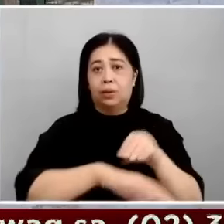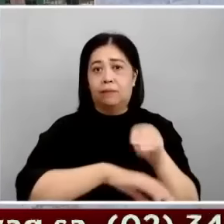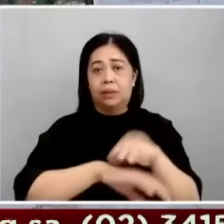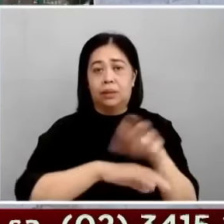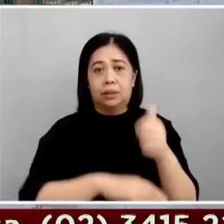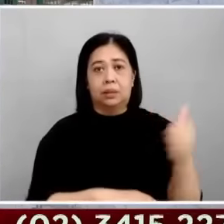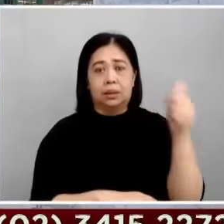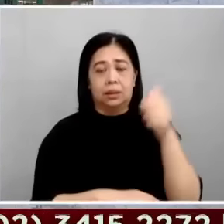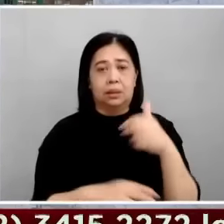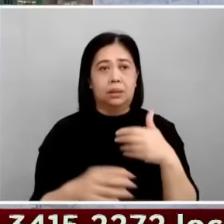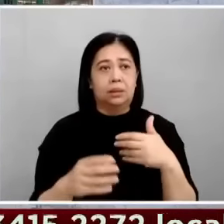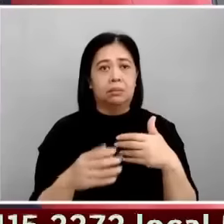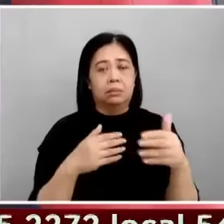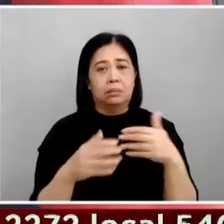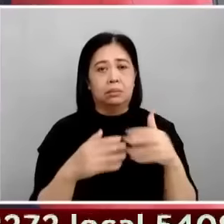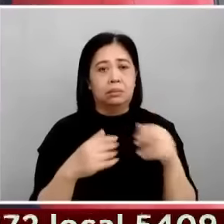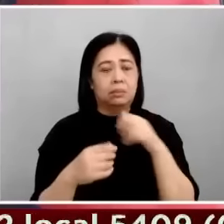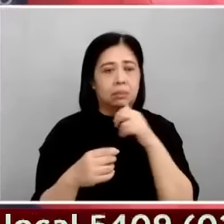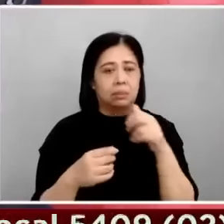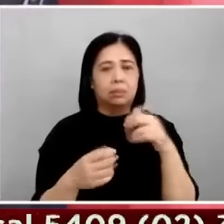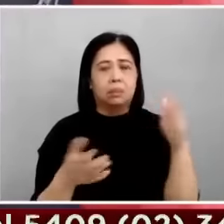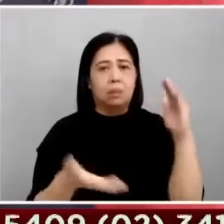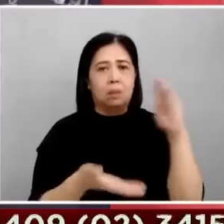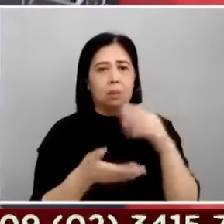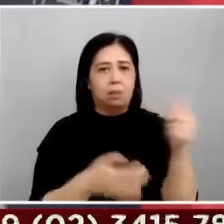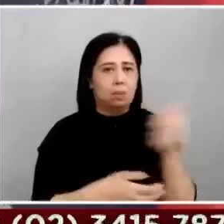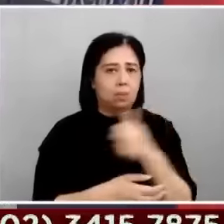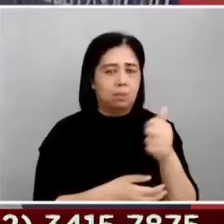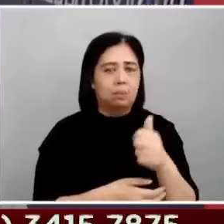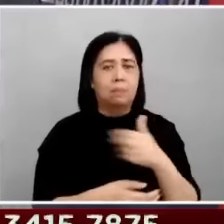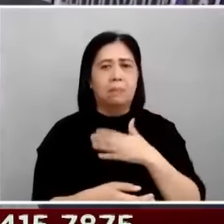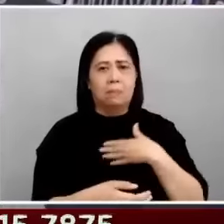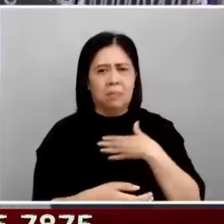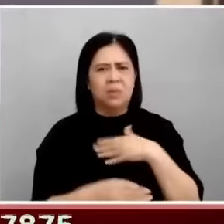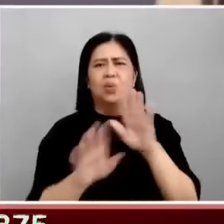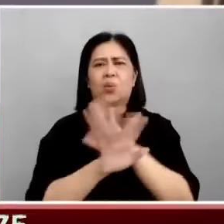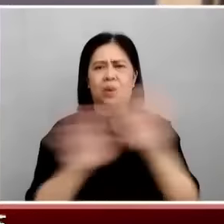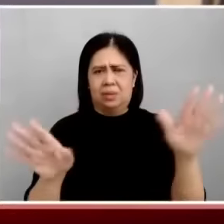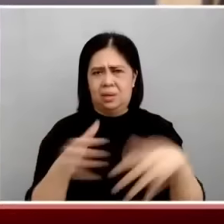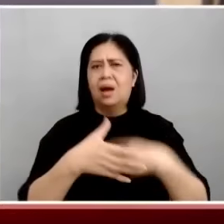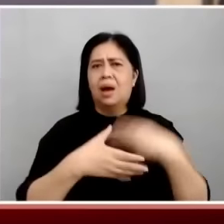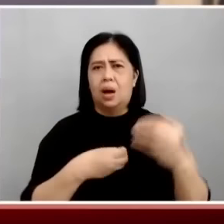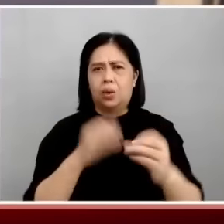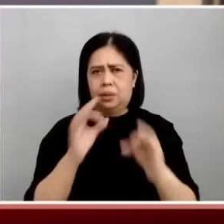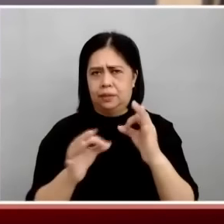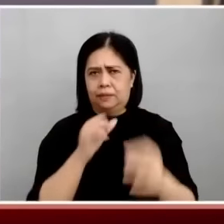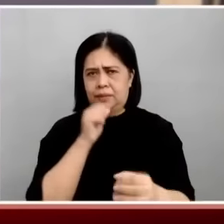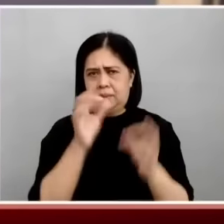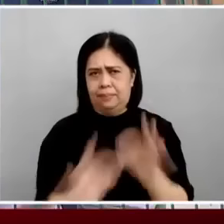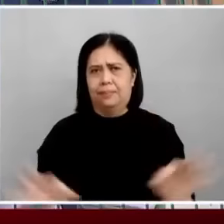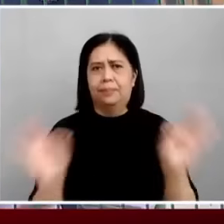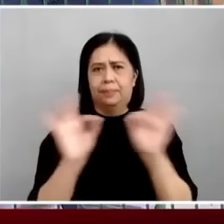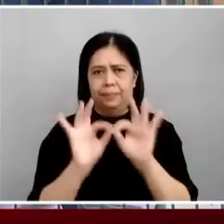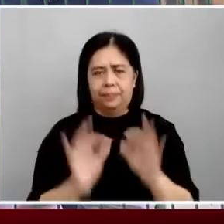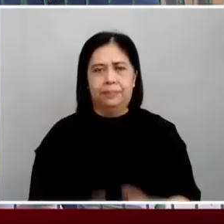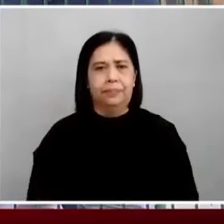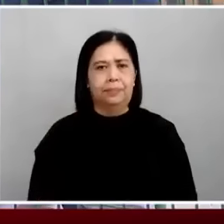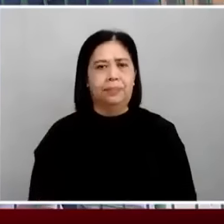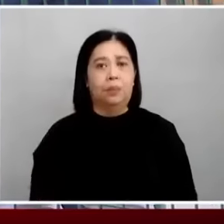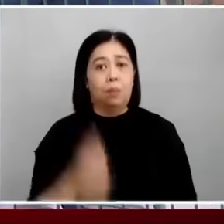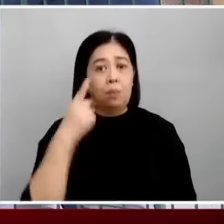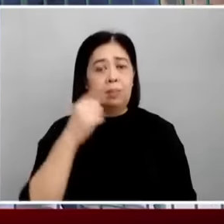hindi man binawasan ng mga papasadang pampublikong transportasyon, ay huwag nang lumabas kung di naman kinakailangan para